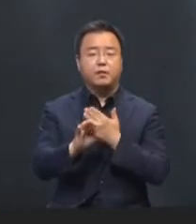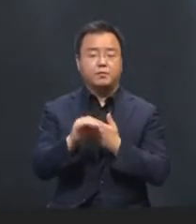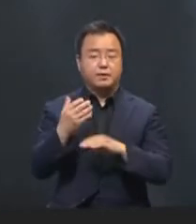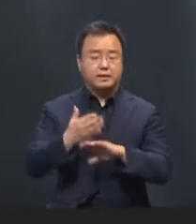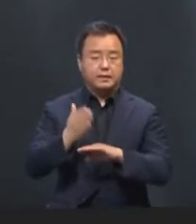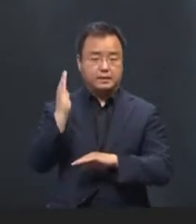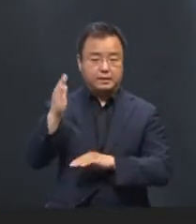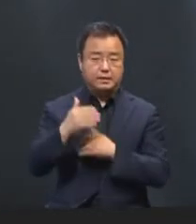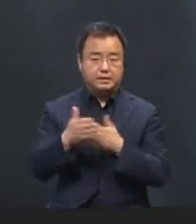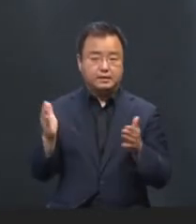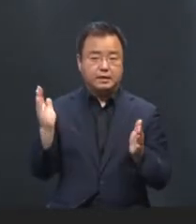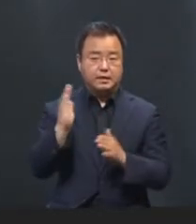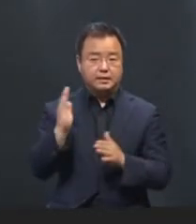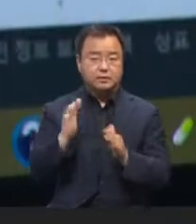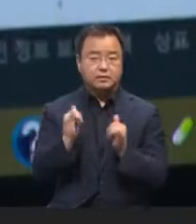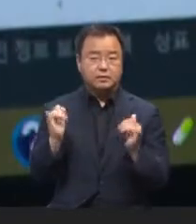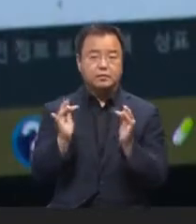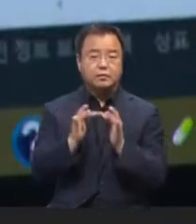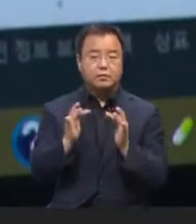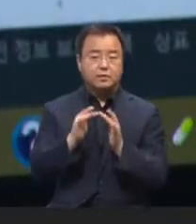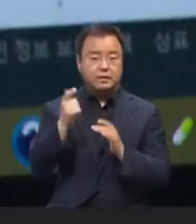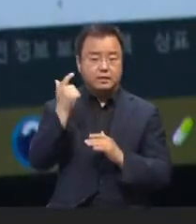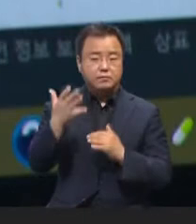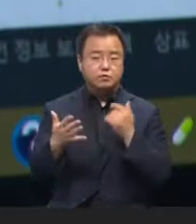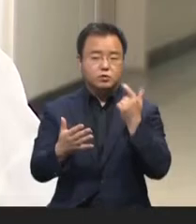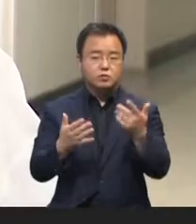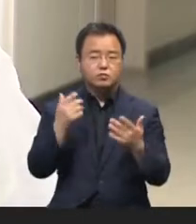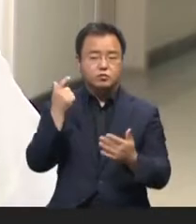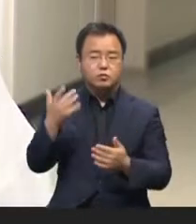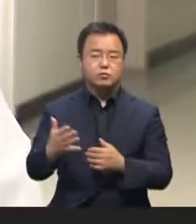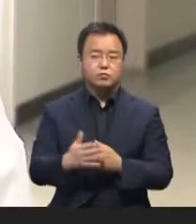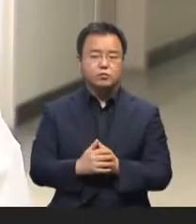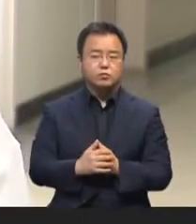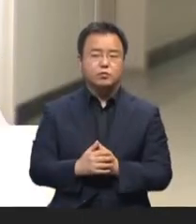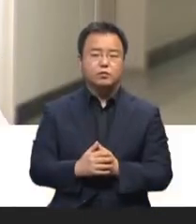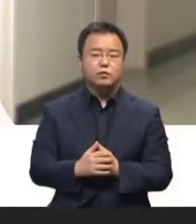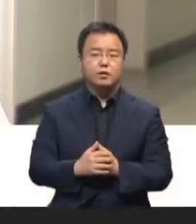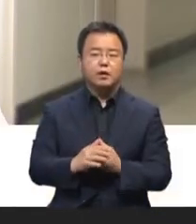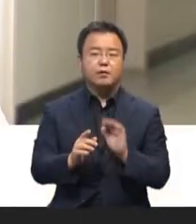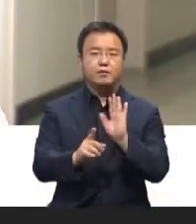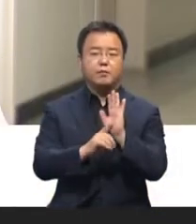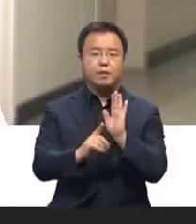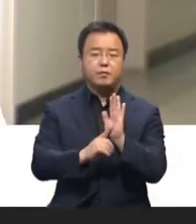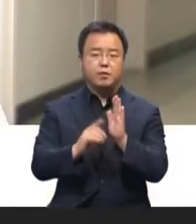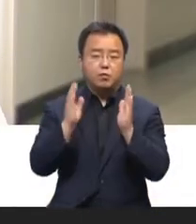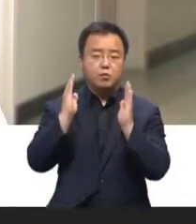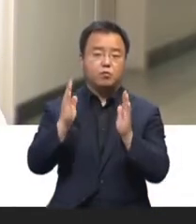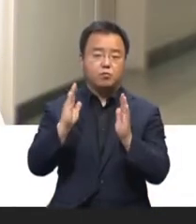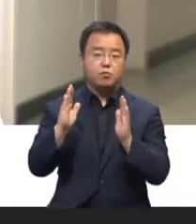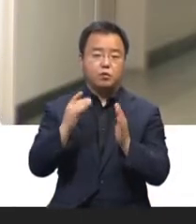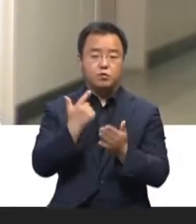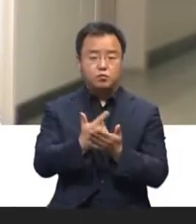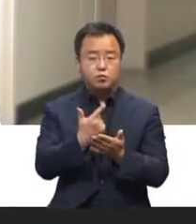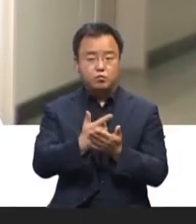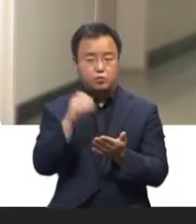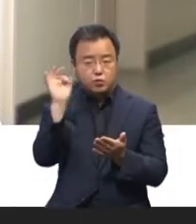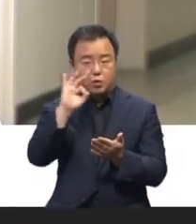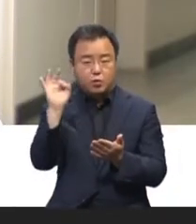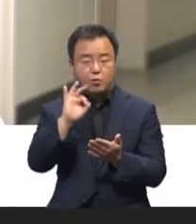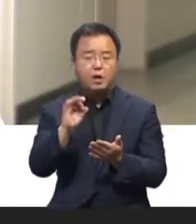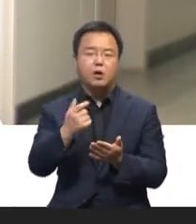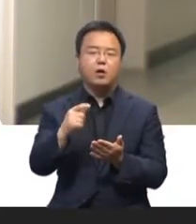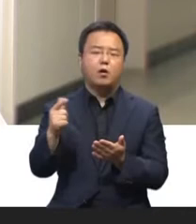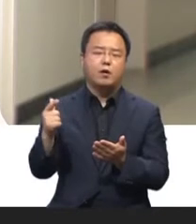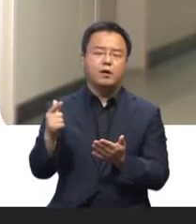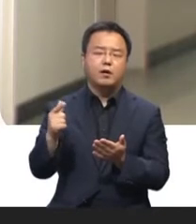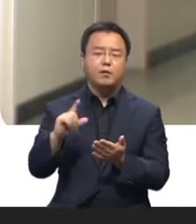있는 학생들은 온라인 채팅으로 질문을 던집니다. 발표서 같은 경우에는 저희가 색다른 논문도 찾아보고 다른 여러